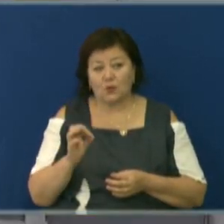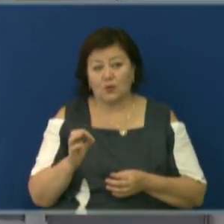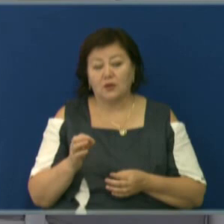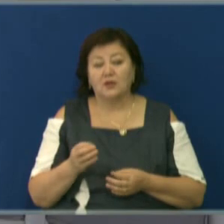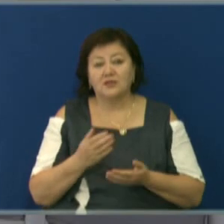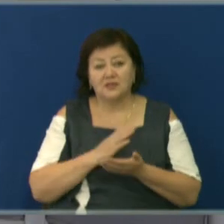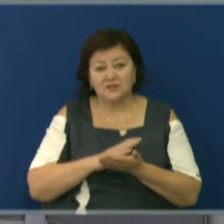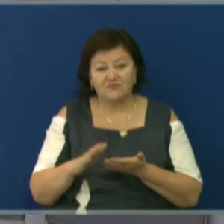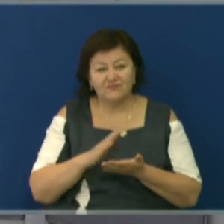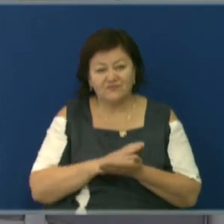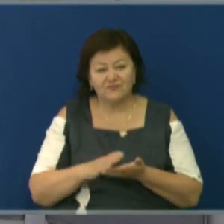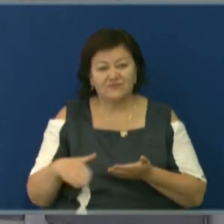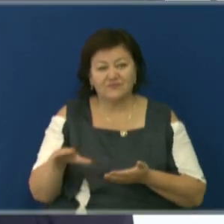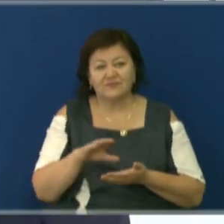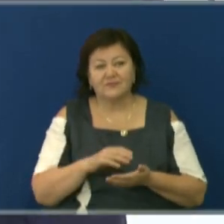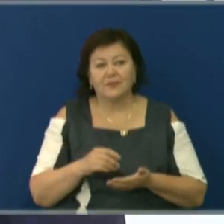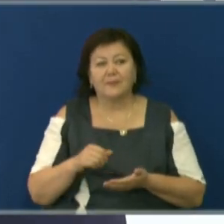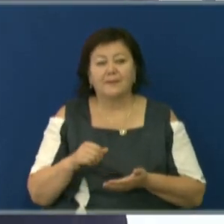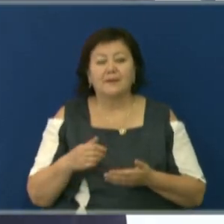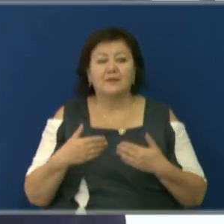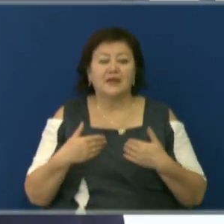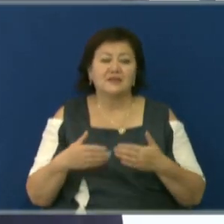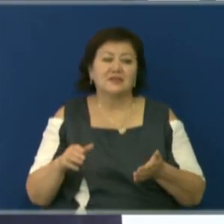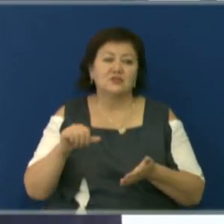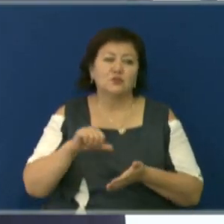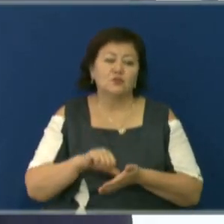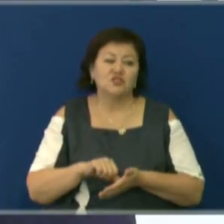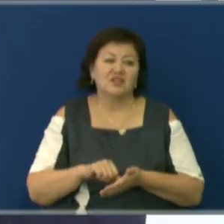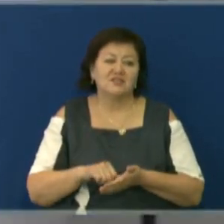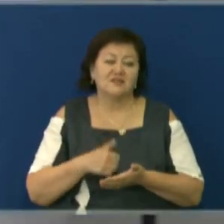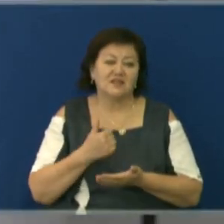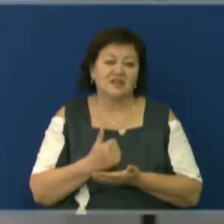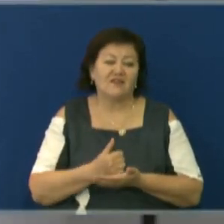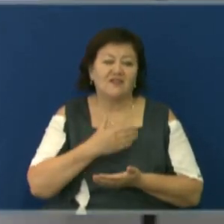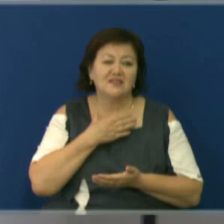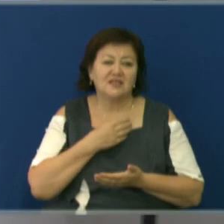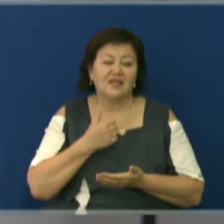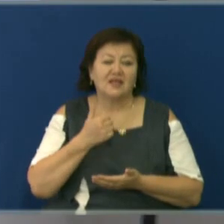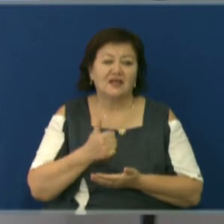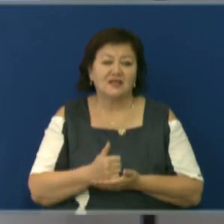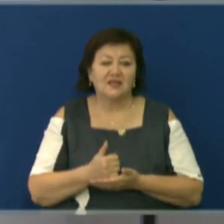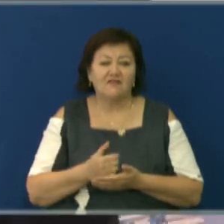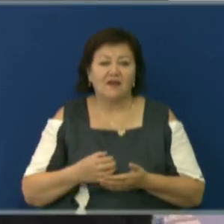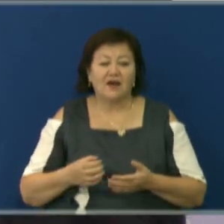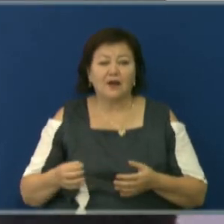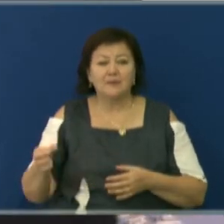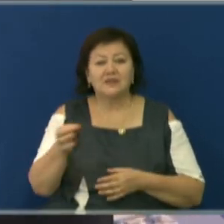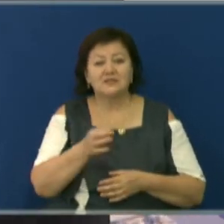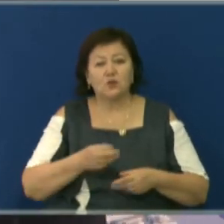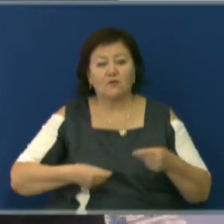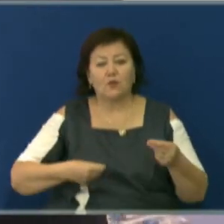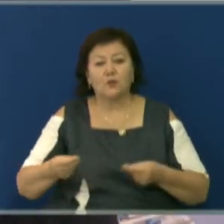В открытии корпуса перинатального центра приняли участие аким города Бахытжан Баяхметов, глава областного управления здравоохранения Ермек